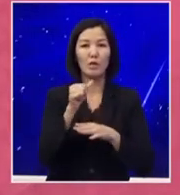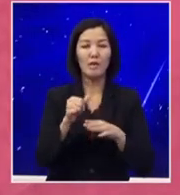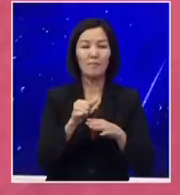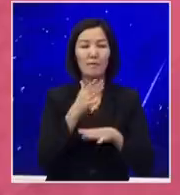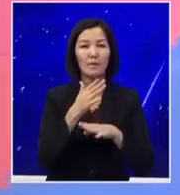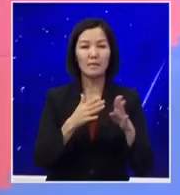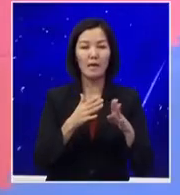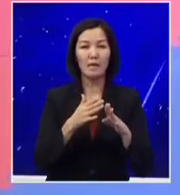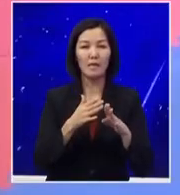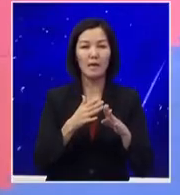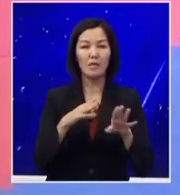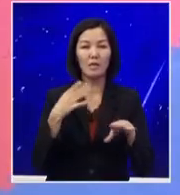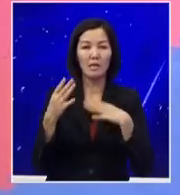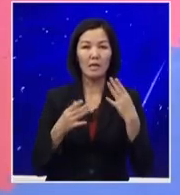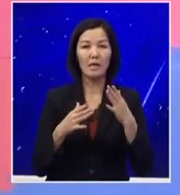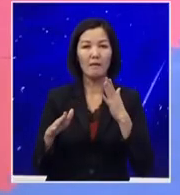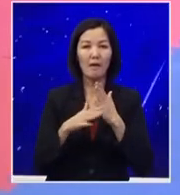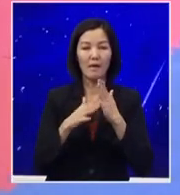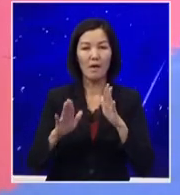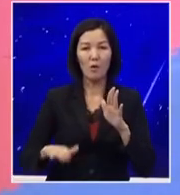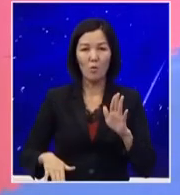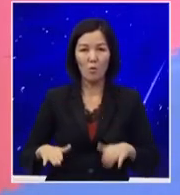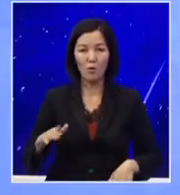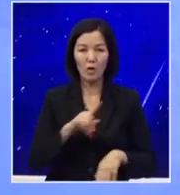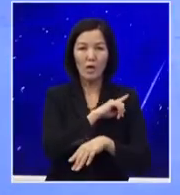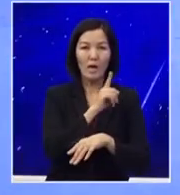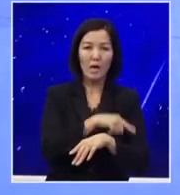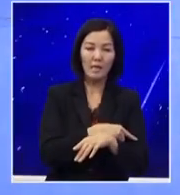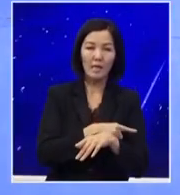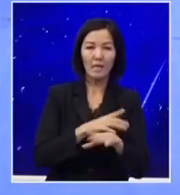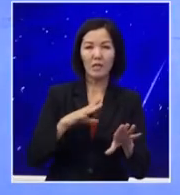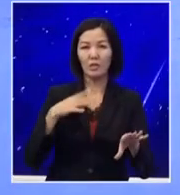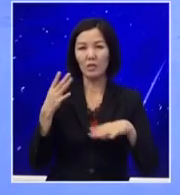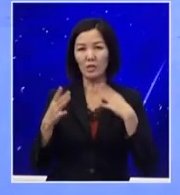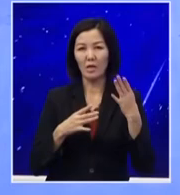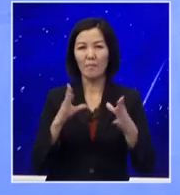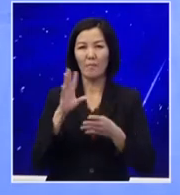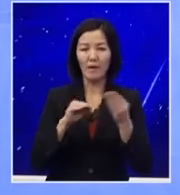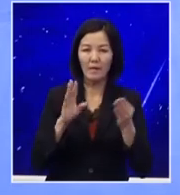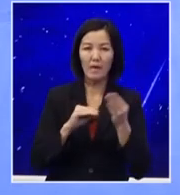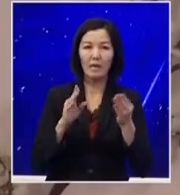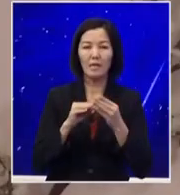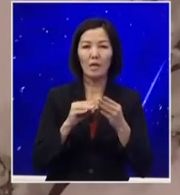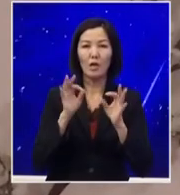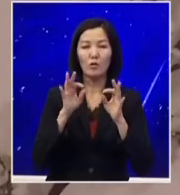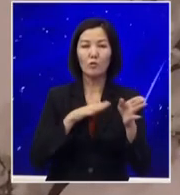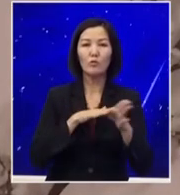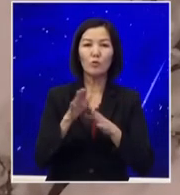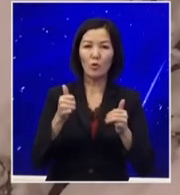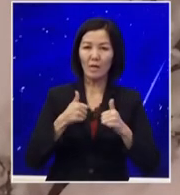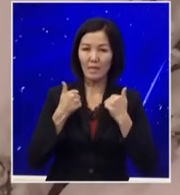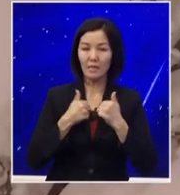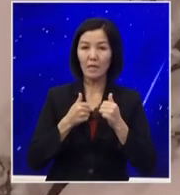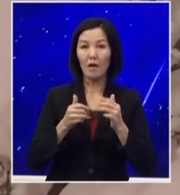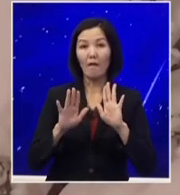созылады. Олар аяқ пен қолдың соққыларын қатайтатын әдістерді қайталап жатыр. Әрі сауатты орындауға тырысады. Егер жарыс болып